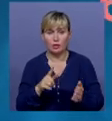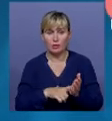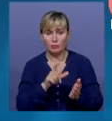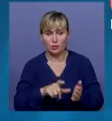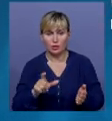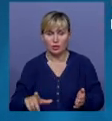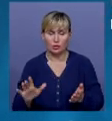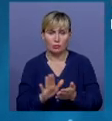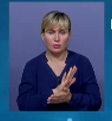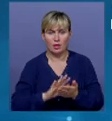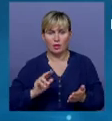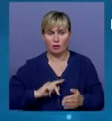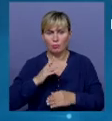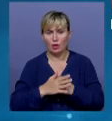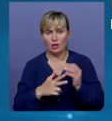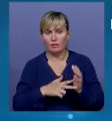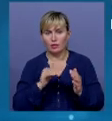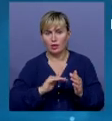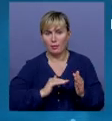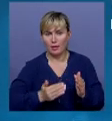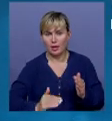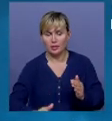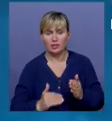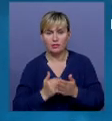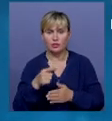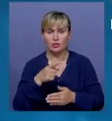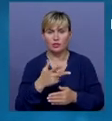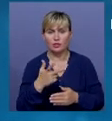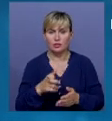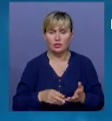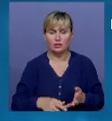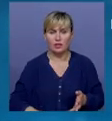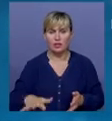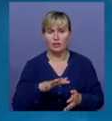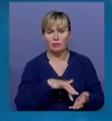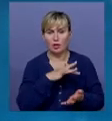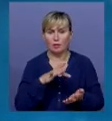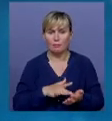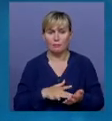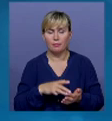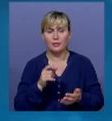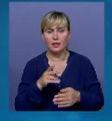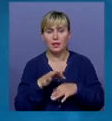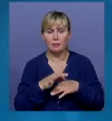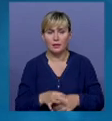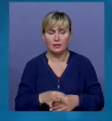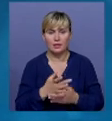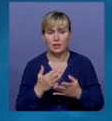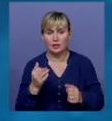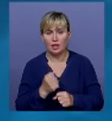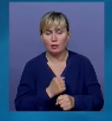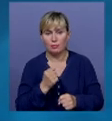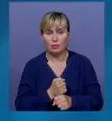человек обеззаражено около 8000 подъездов и свыше 1300 дворовых территорий мегаполиса. А вот для проведения санитарной